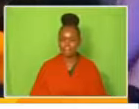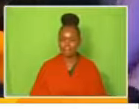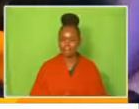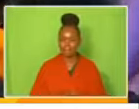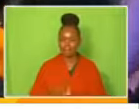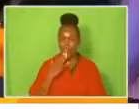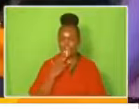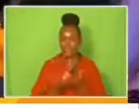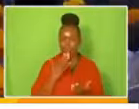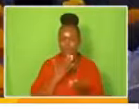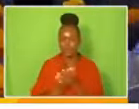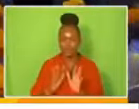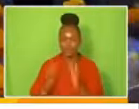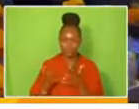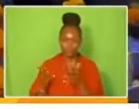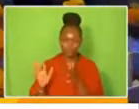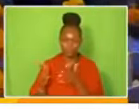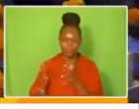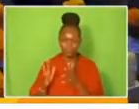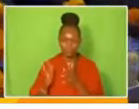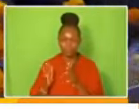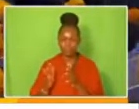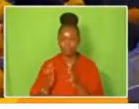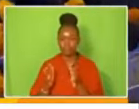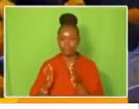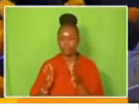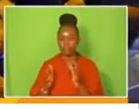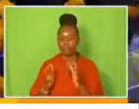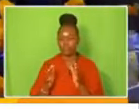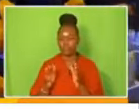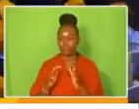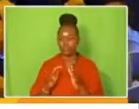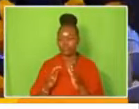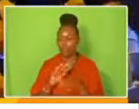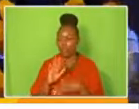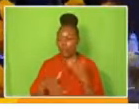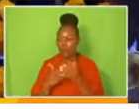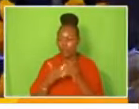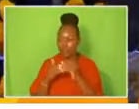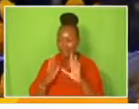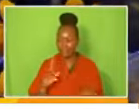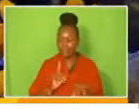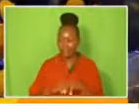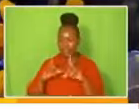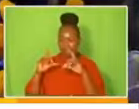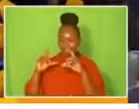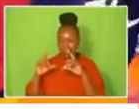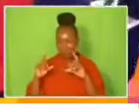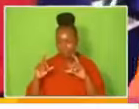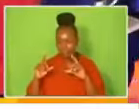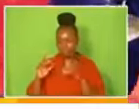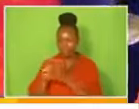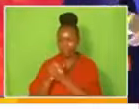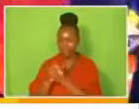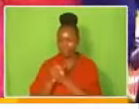Asante, tuwapigie makofi tafadhali. Viongozi wetu wanaposalimiana kwa mkuana,